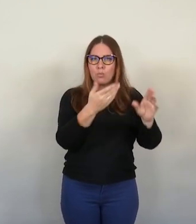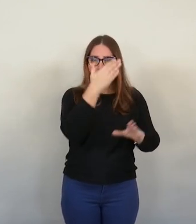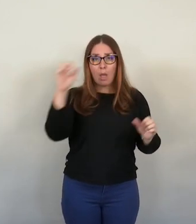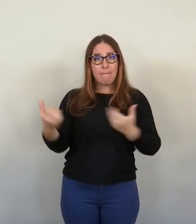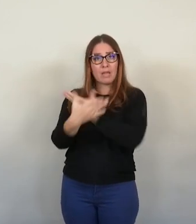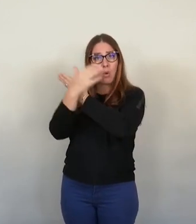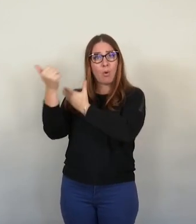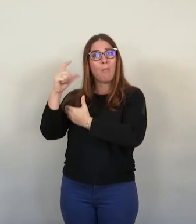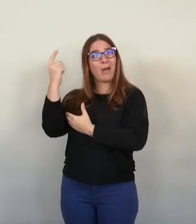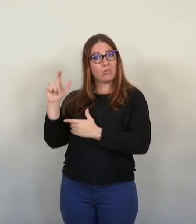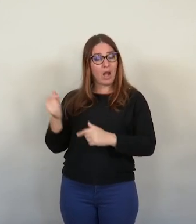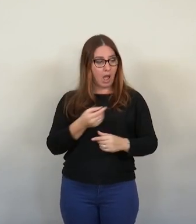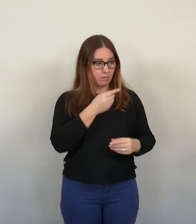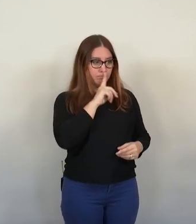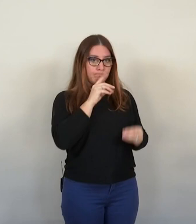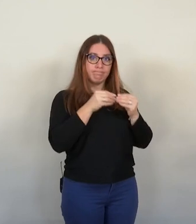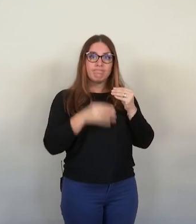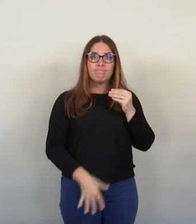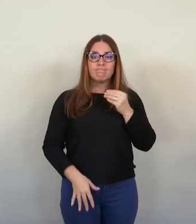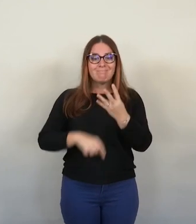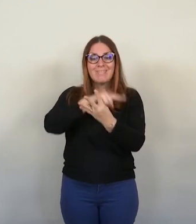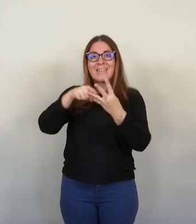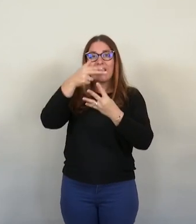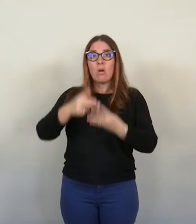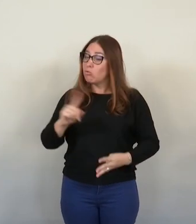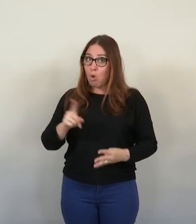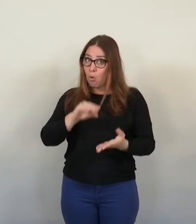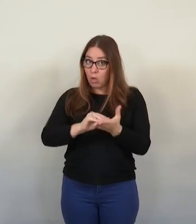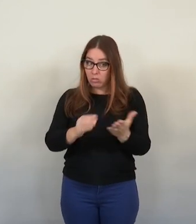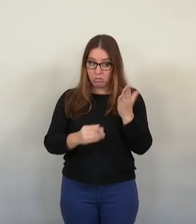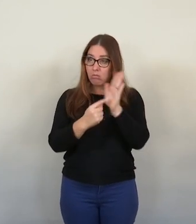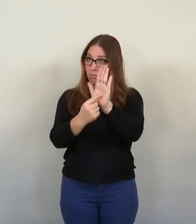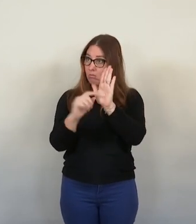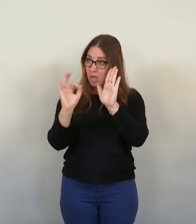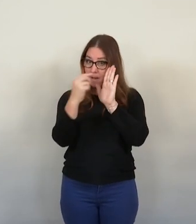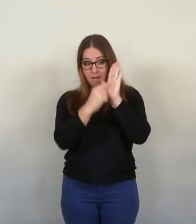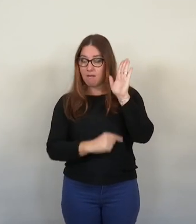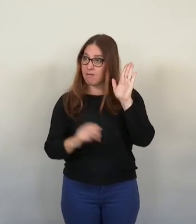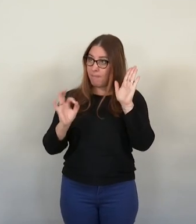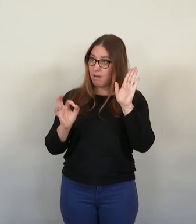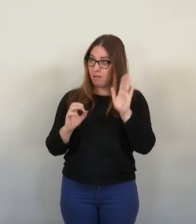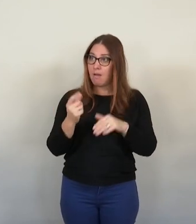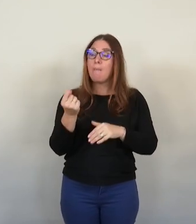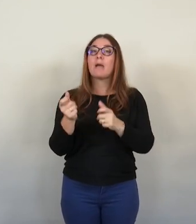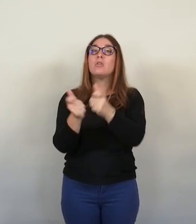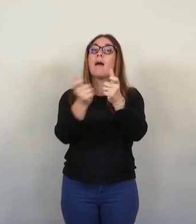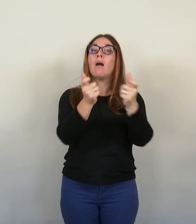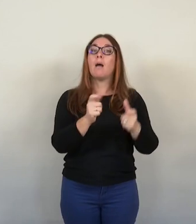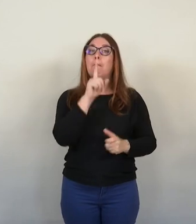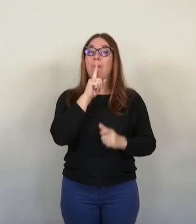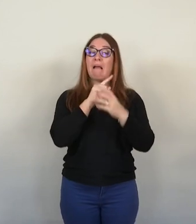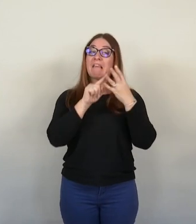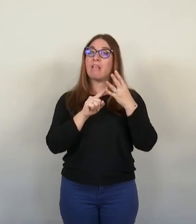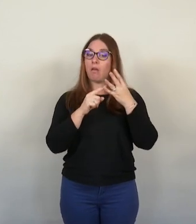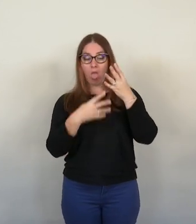citez pas dans les partenaires pourquoi ces quat là et pas les autres non c'est pas dans laaffiche je l'ai sous les yeux justement partenair institutionnel vous n'en citez que quatre